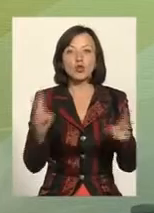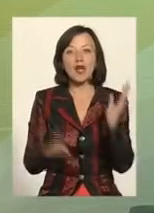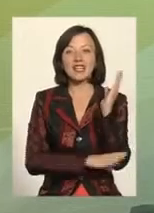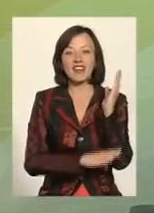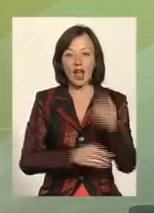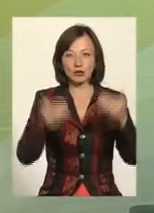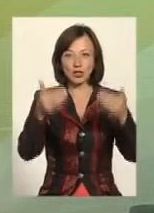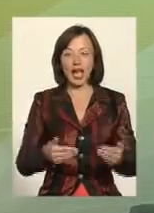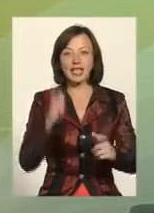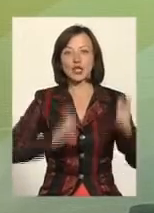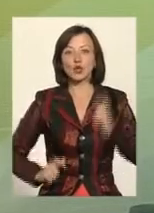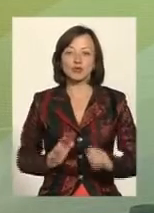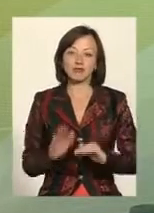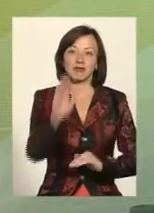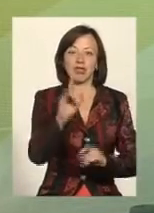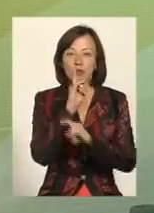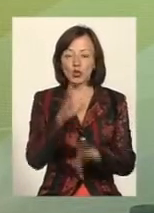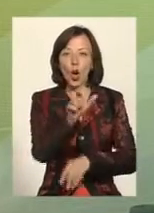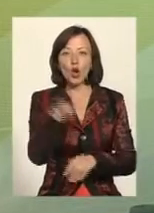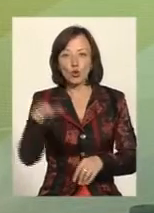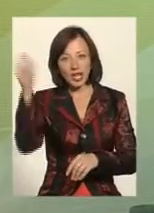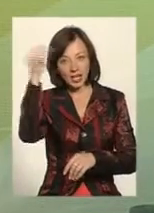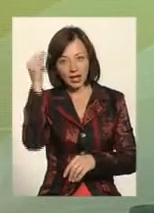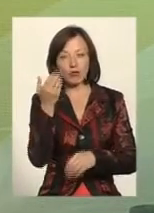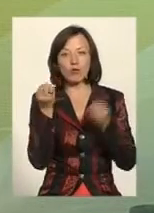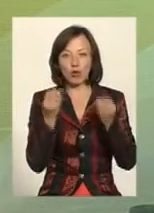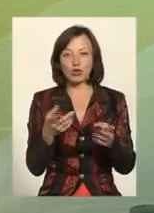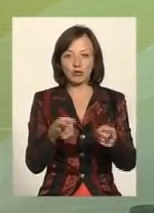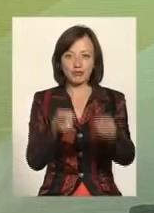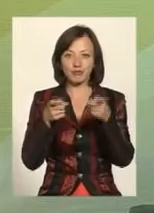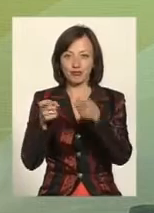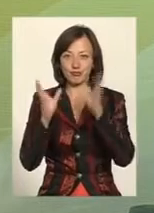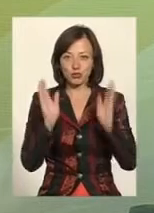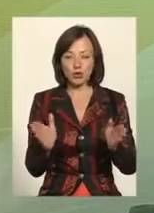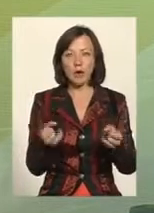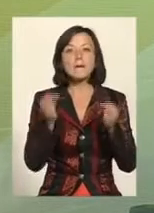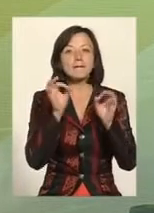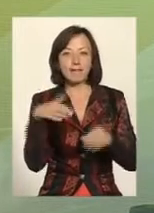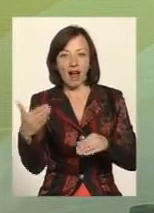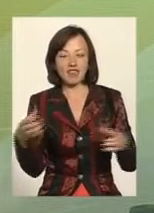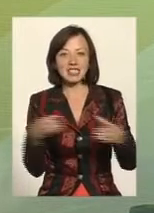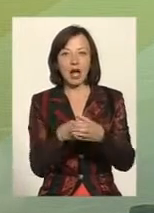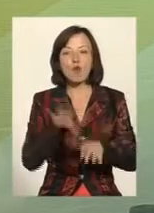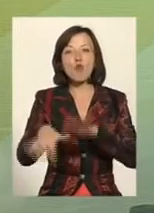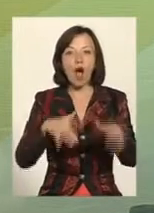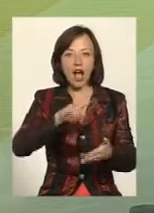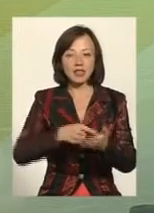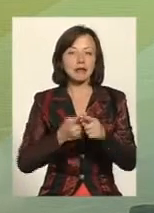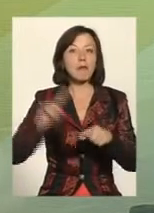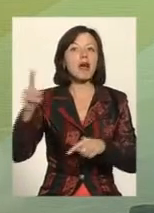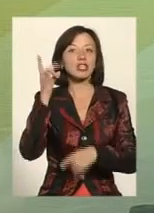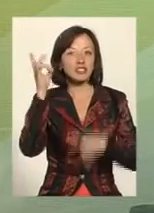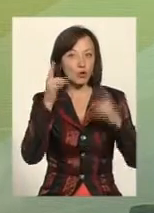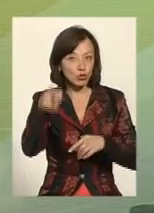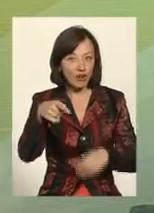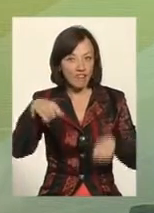щитами по-інститутськи йти до гори не будуть. Люди вже навчені, що їх просто як цепляток перестріляють. Правий сектор Мукачева – оце перший дзвіночок